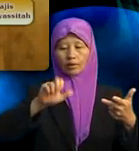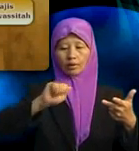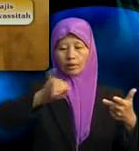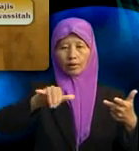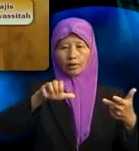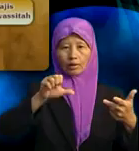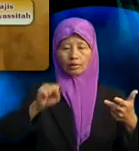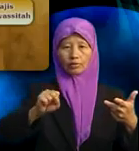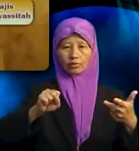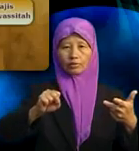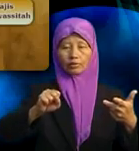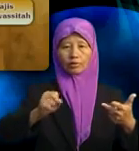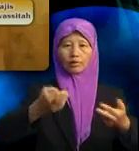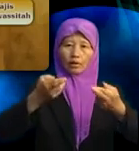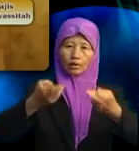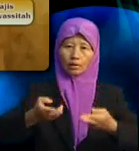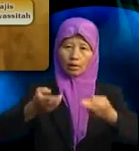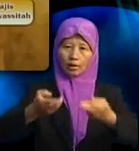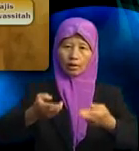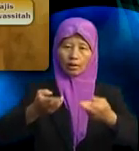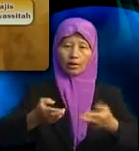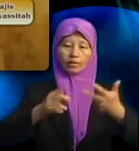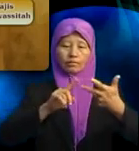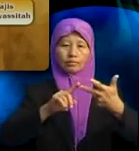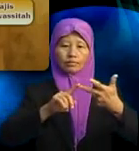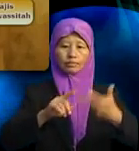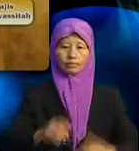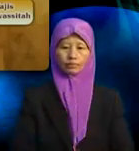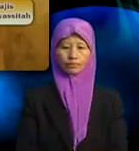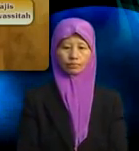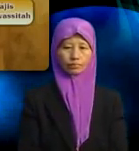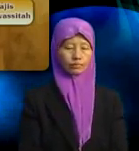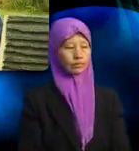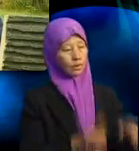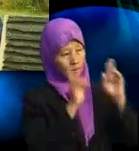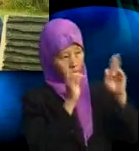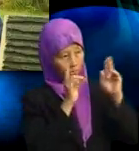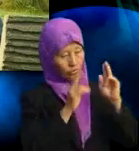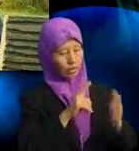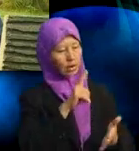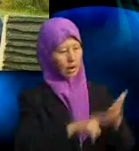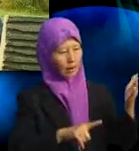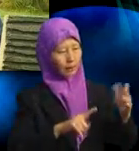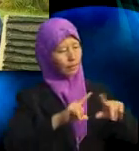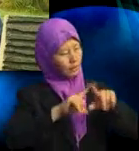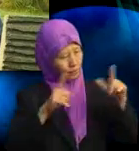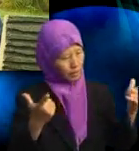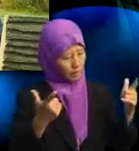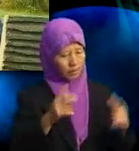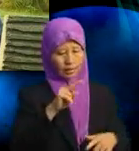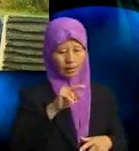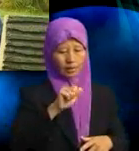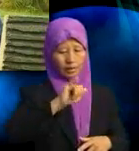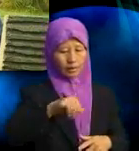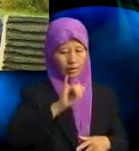ketiga, najis mukhaffafah, iaitu najis ringan. Ustaz,